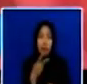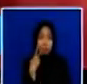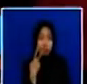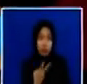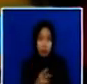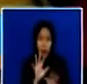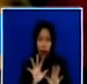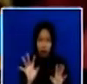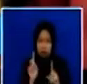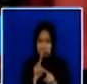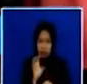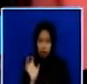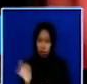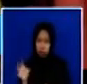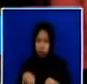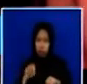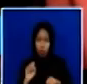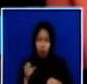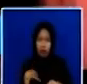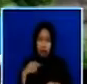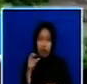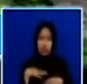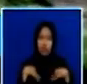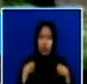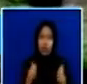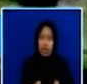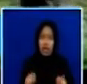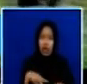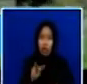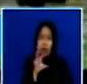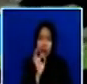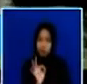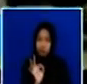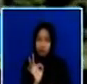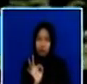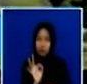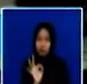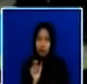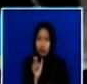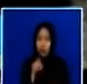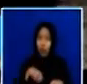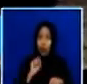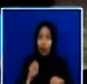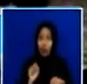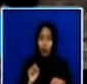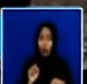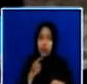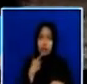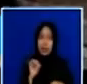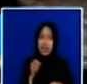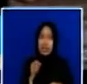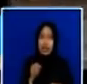rusan onderdil motor hasil curian yang dibongkar dari 20 unit sepeda motor tersangka sengaja membongkar dan merusak